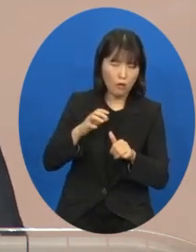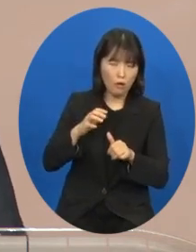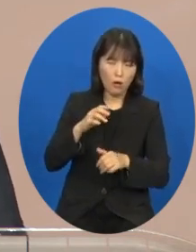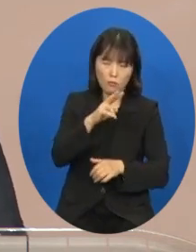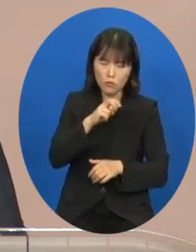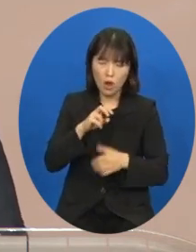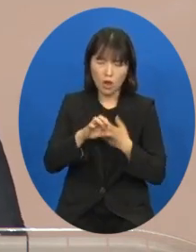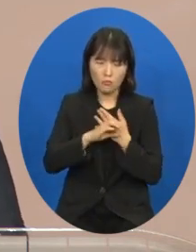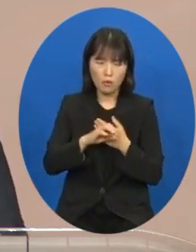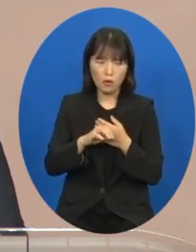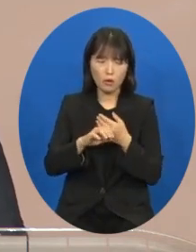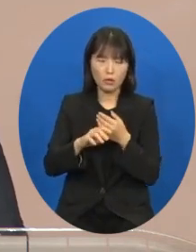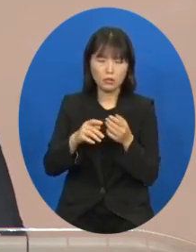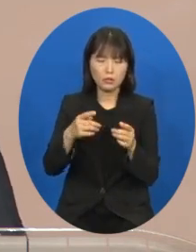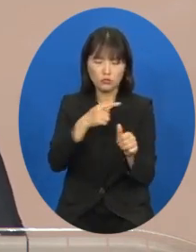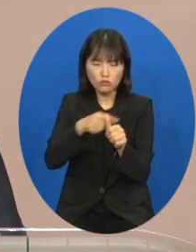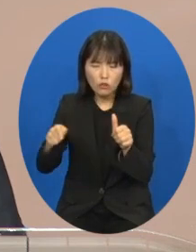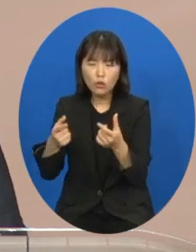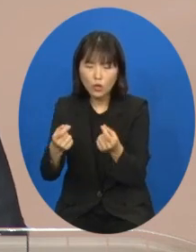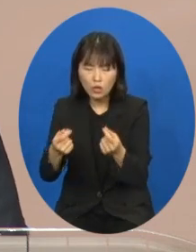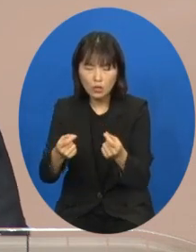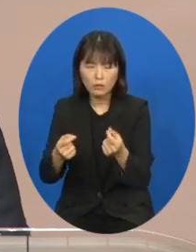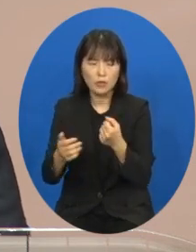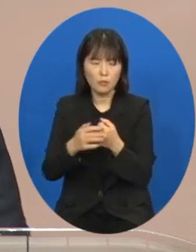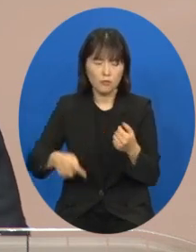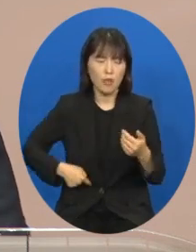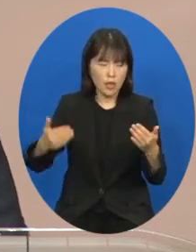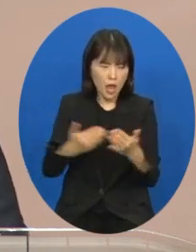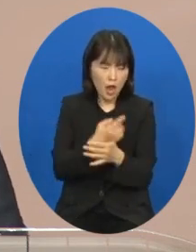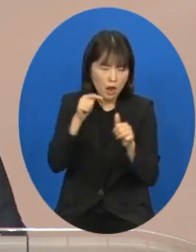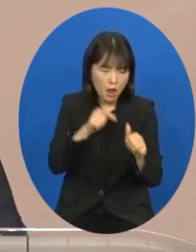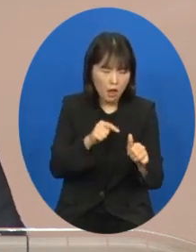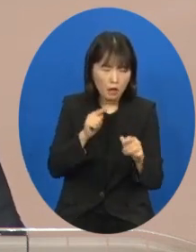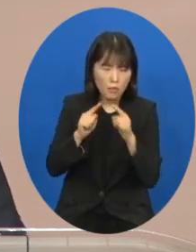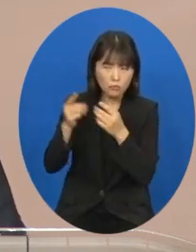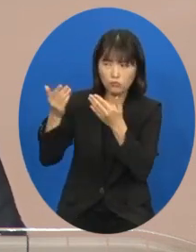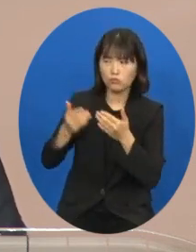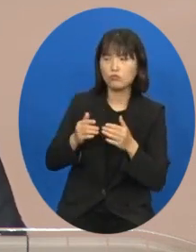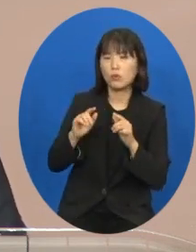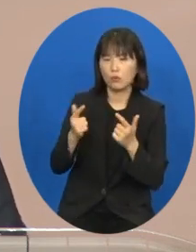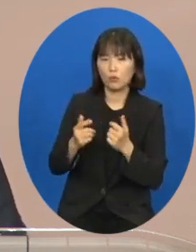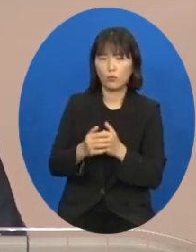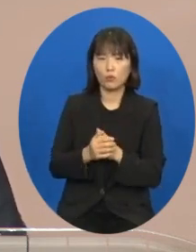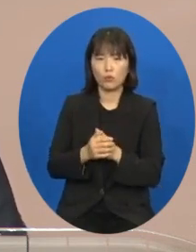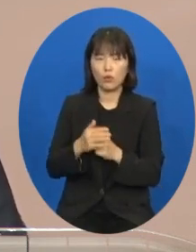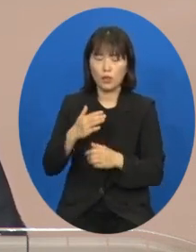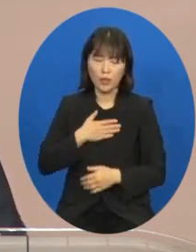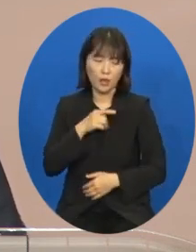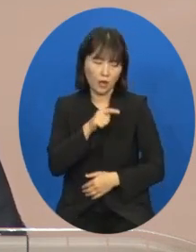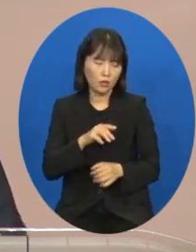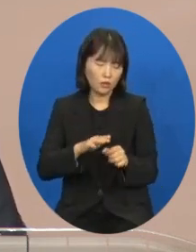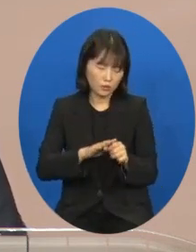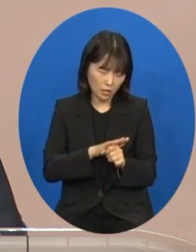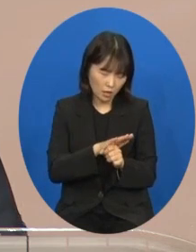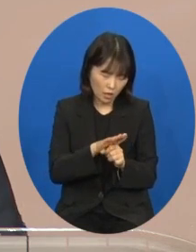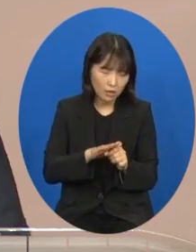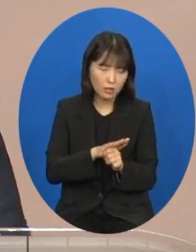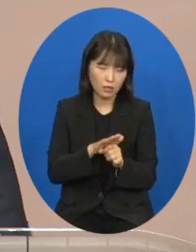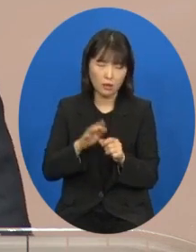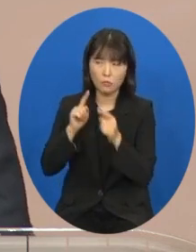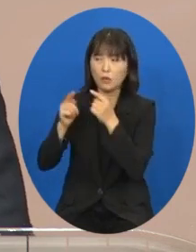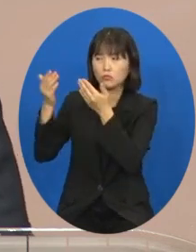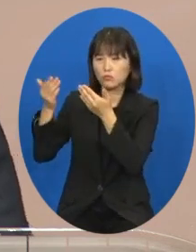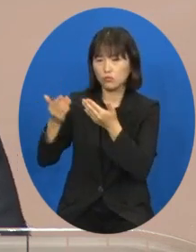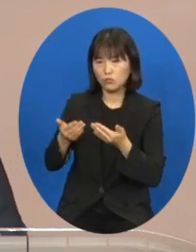미워하면 살인한 것이라 하였거늘 어서 회개하여라 말씀하지 않으시고, 내가 너를 사랑한다